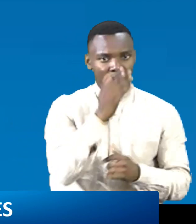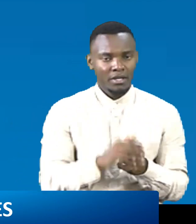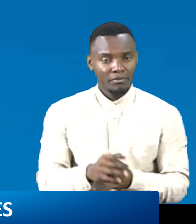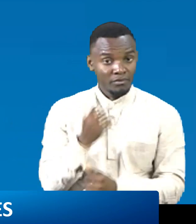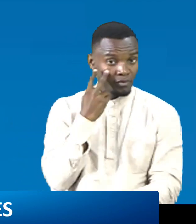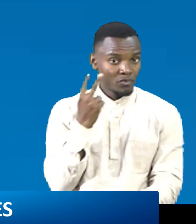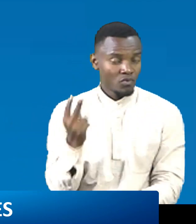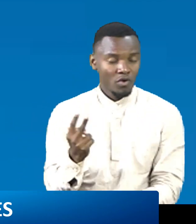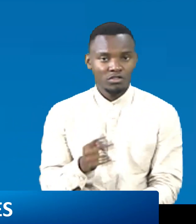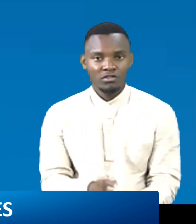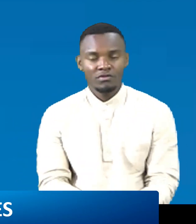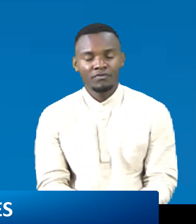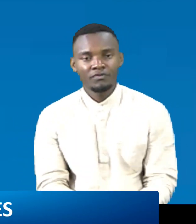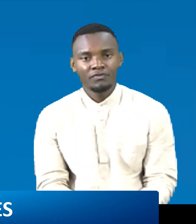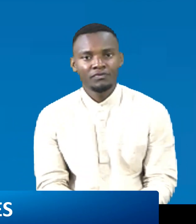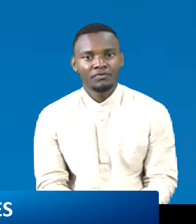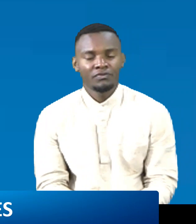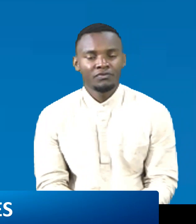from this